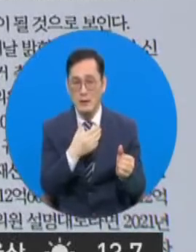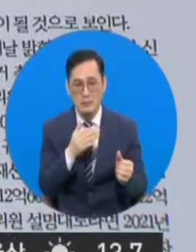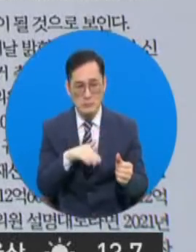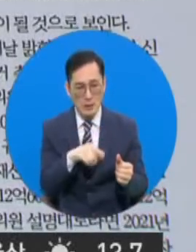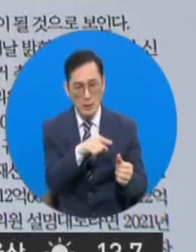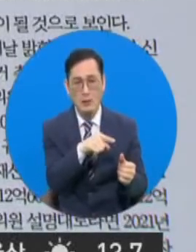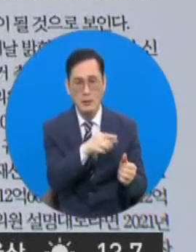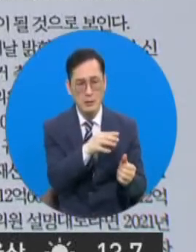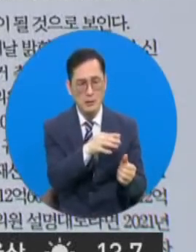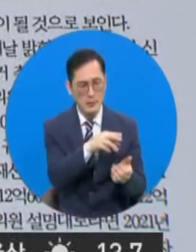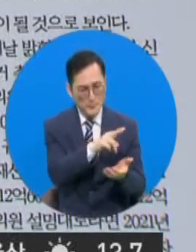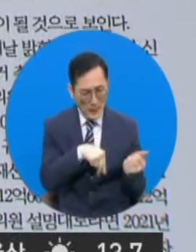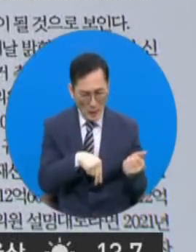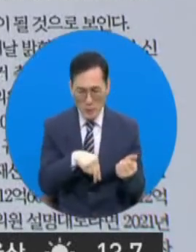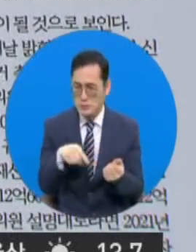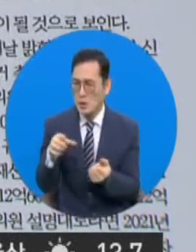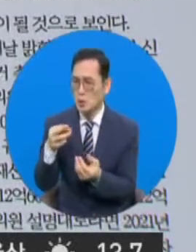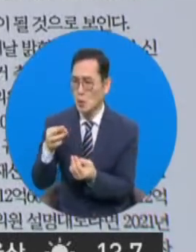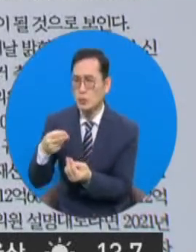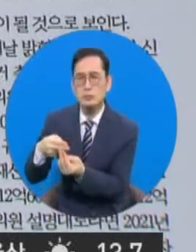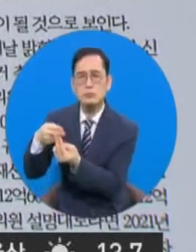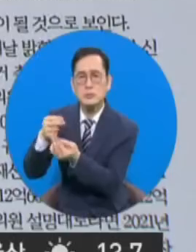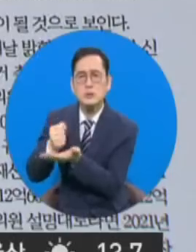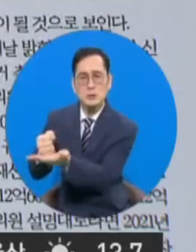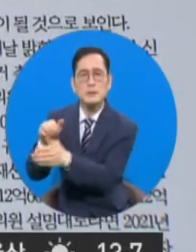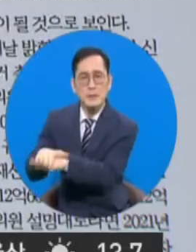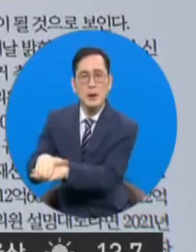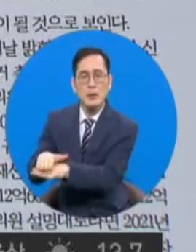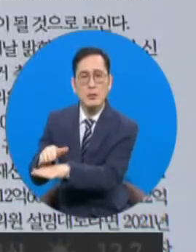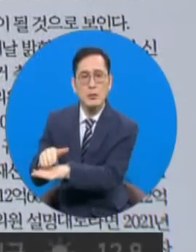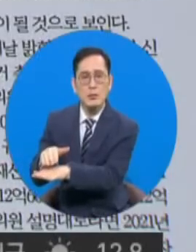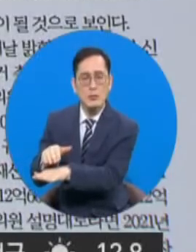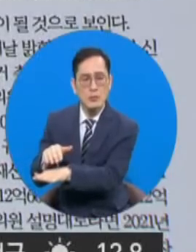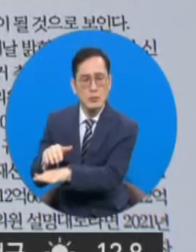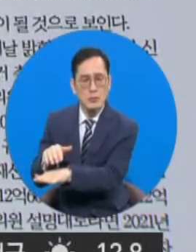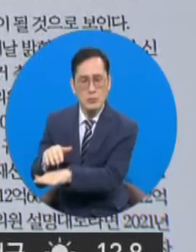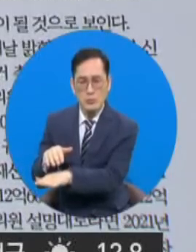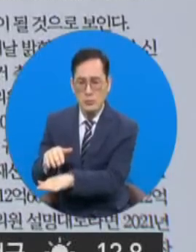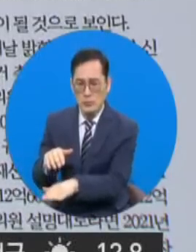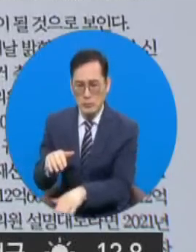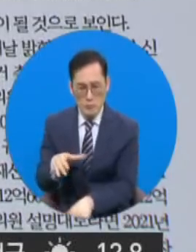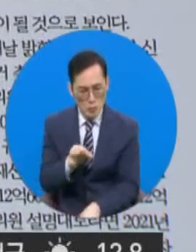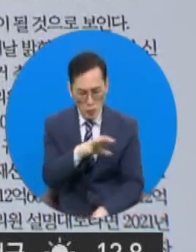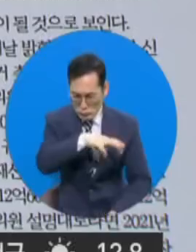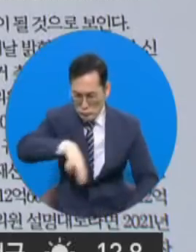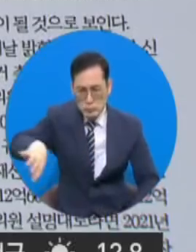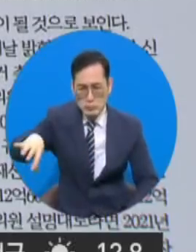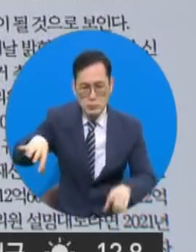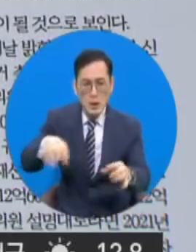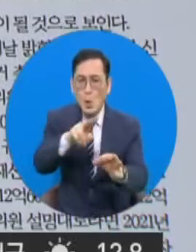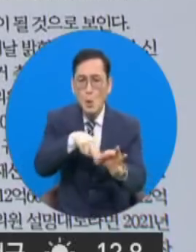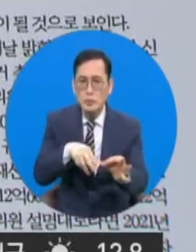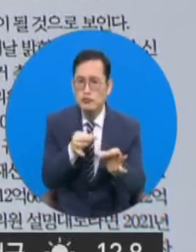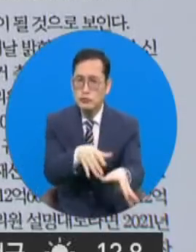판도는 신고가 돼 있었습니다 그렇다면 코인은 무슨 돈으로 했을까 더 나아가서 한